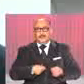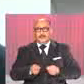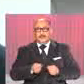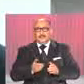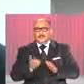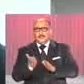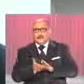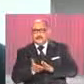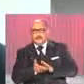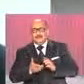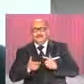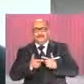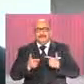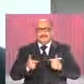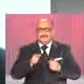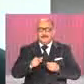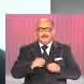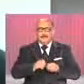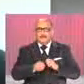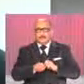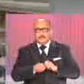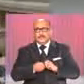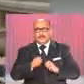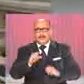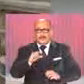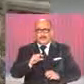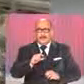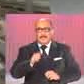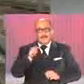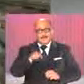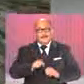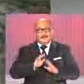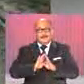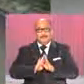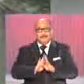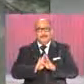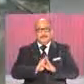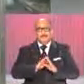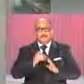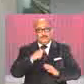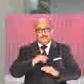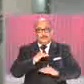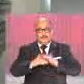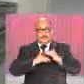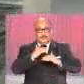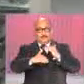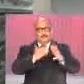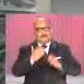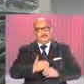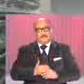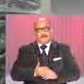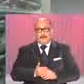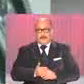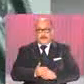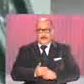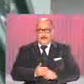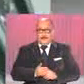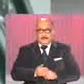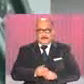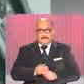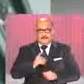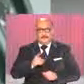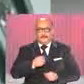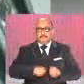في الاستثمارات اللي يقوم بها هو داخل الضيعة متاعها. هو واحد من مشاريع فلاحية عديدة أنجزت في ولاية تطاوين